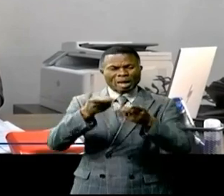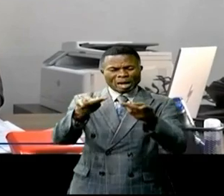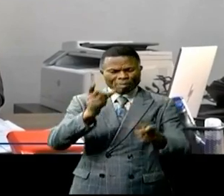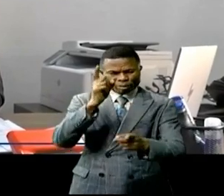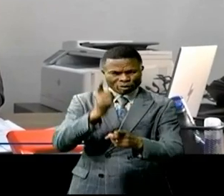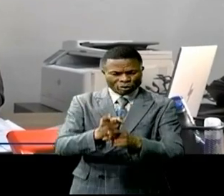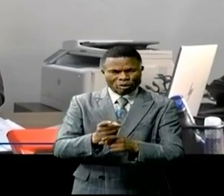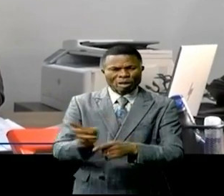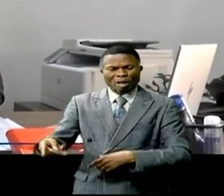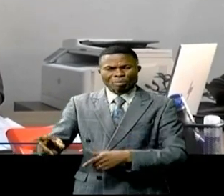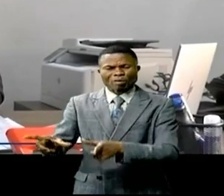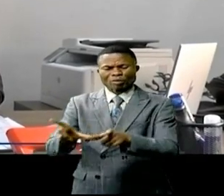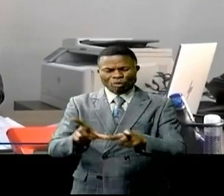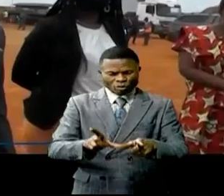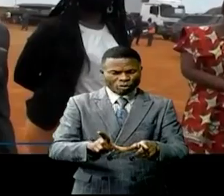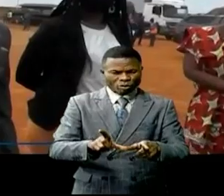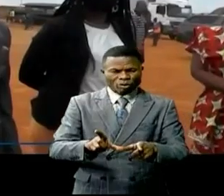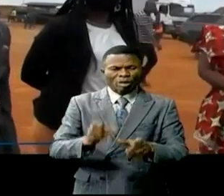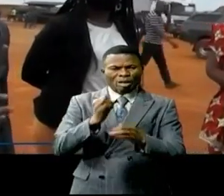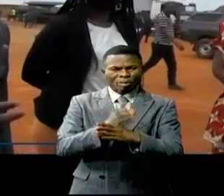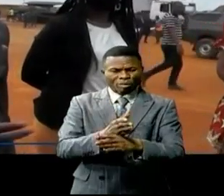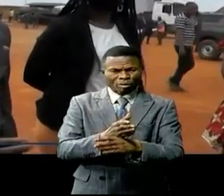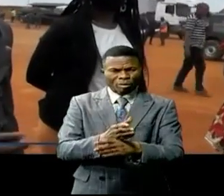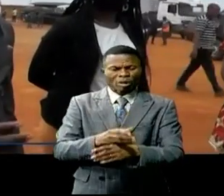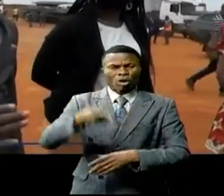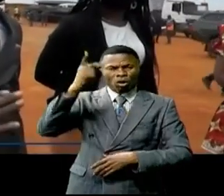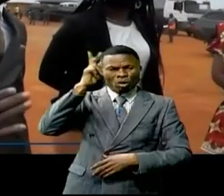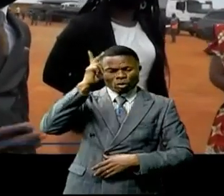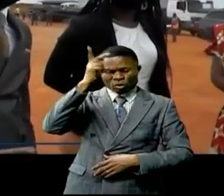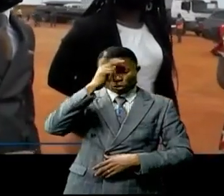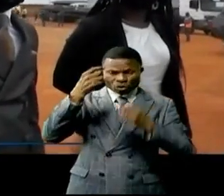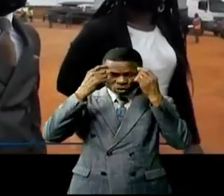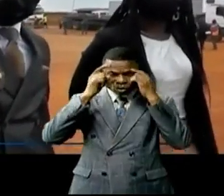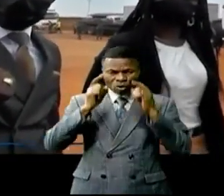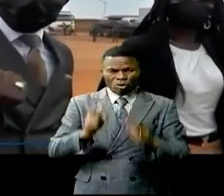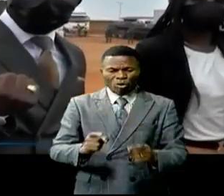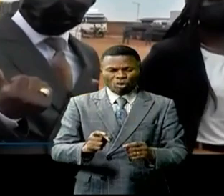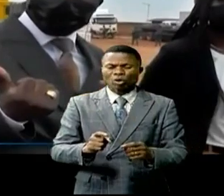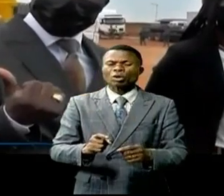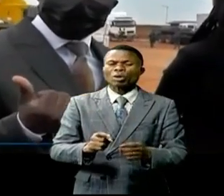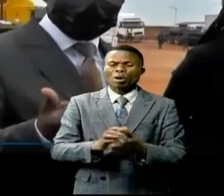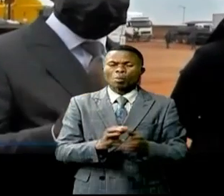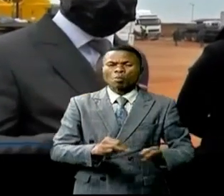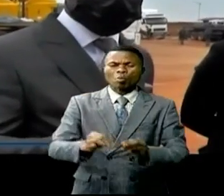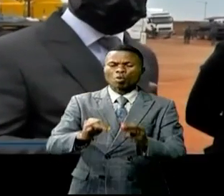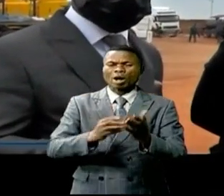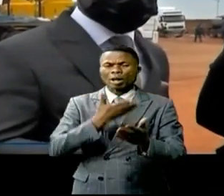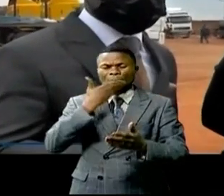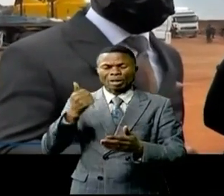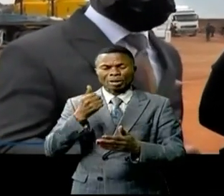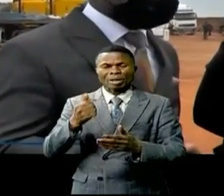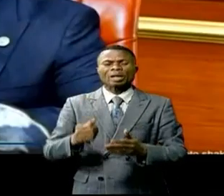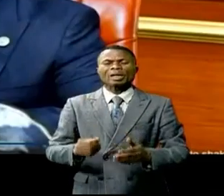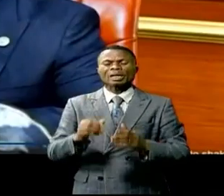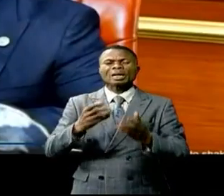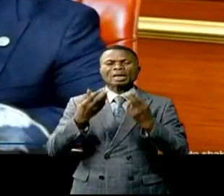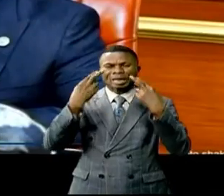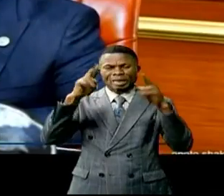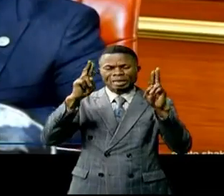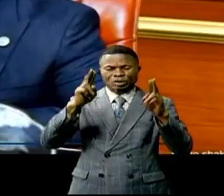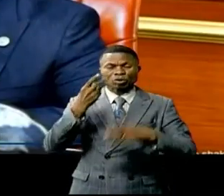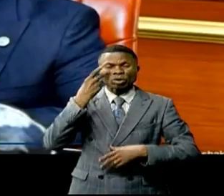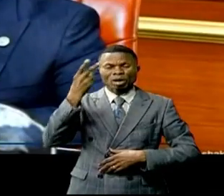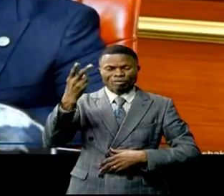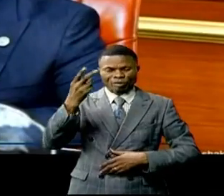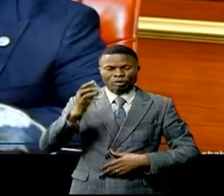du Lualaba, chacun Malandi Soana, dans le Haut-Katanga, la détermination reste celle de rencontrer la vision du chef de l'État Félix